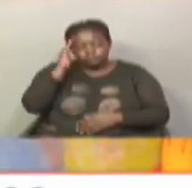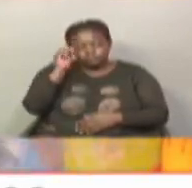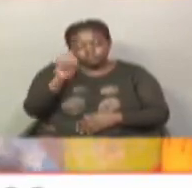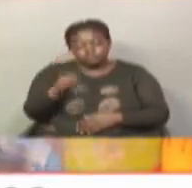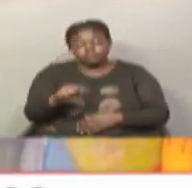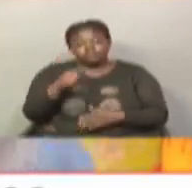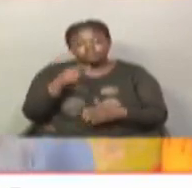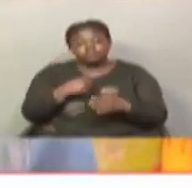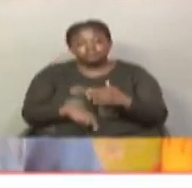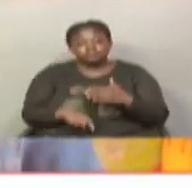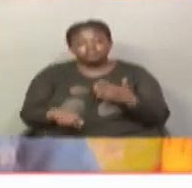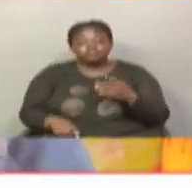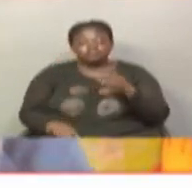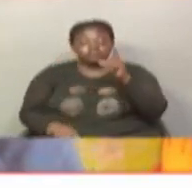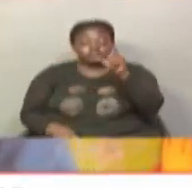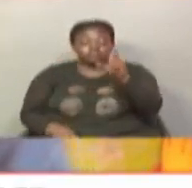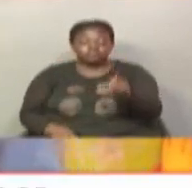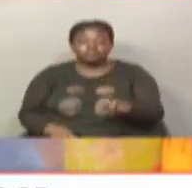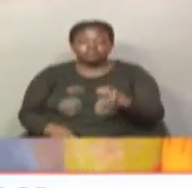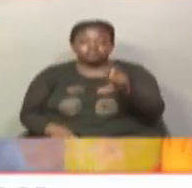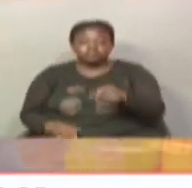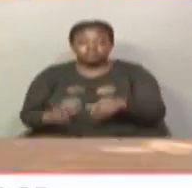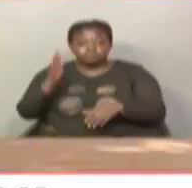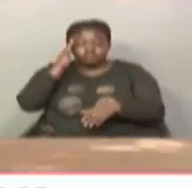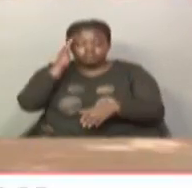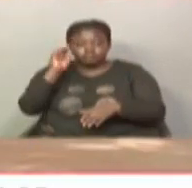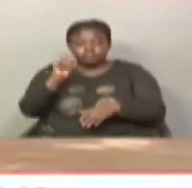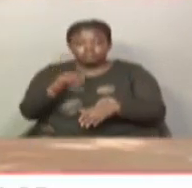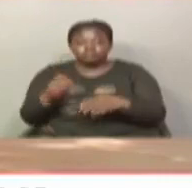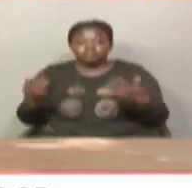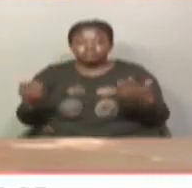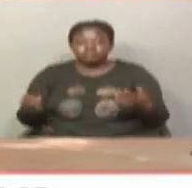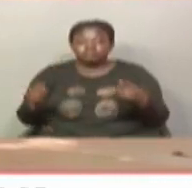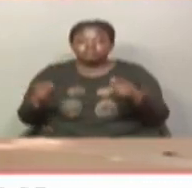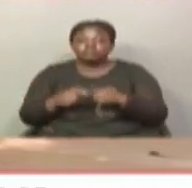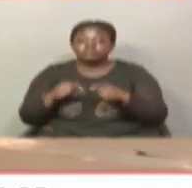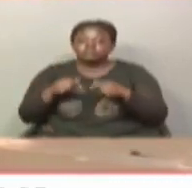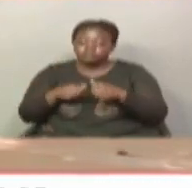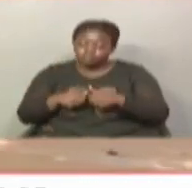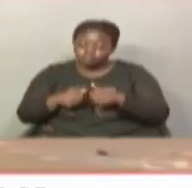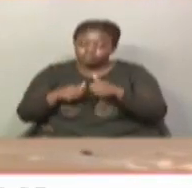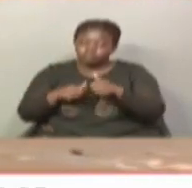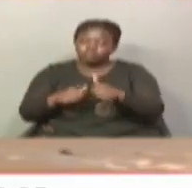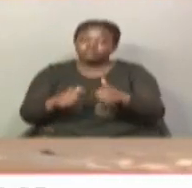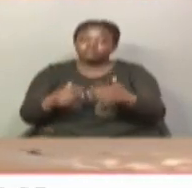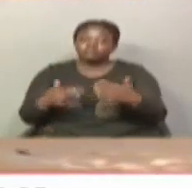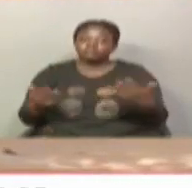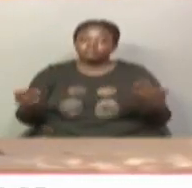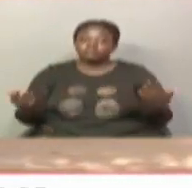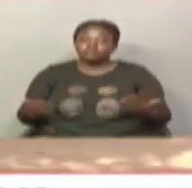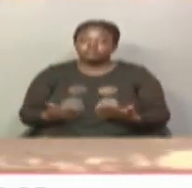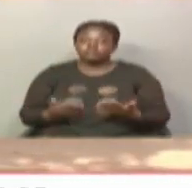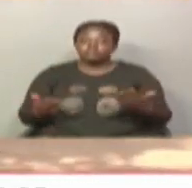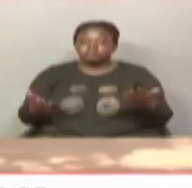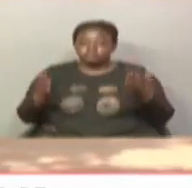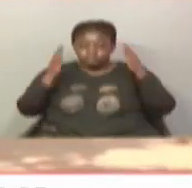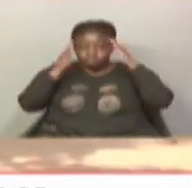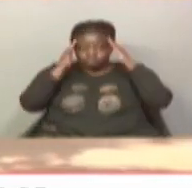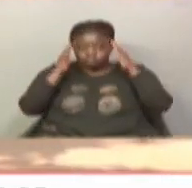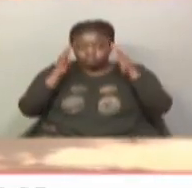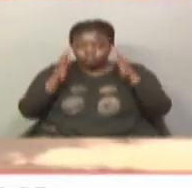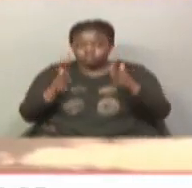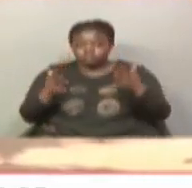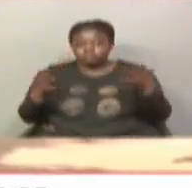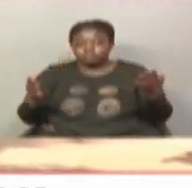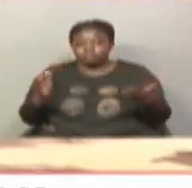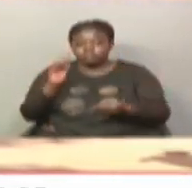ye omuomu n'omanya obusobozi bwe waawe buli n'ogenda ng'omutambulirako n'omanya waawe olina okuteeka amaanyi ne